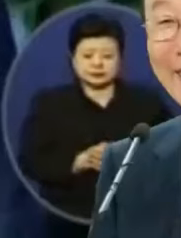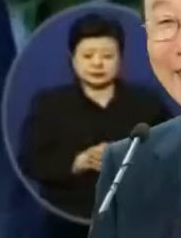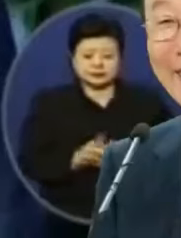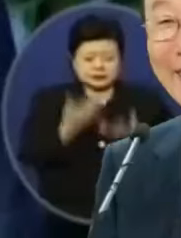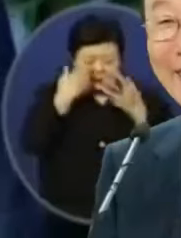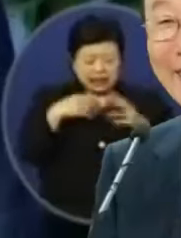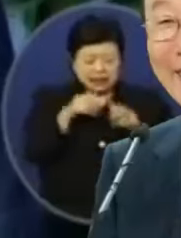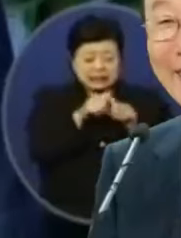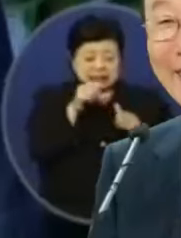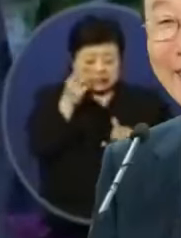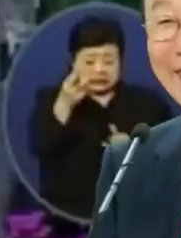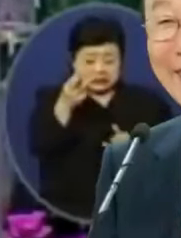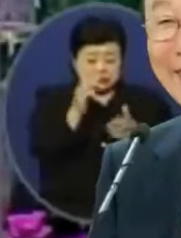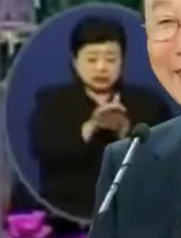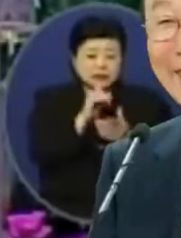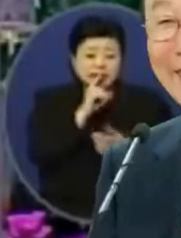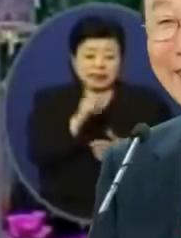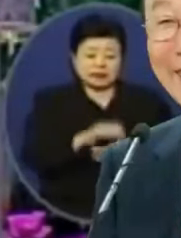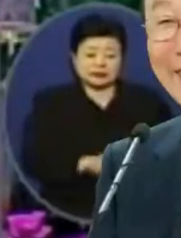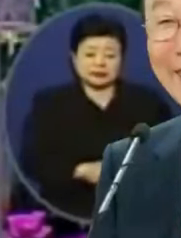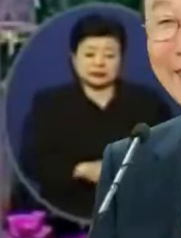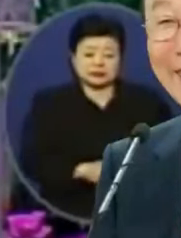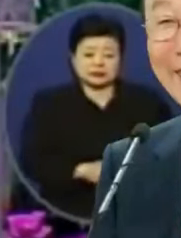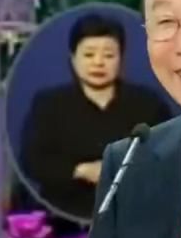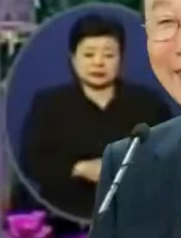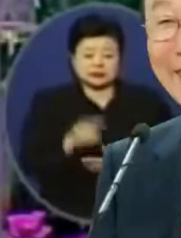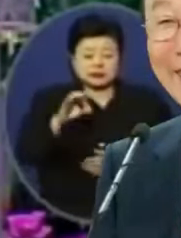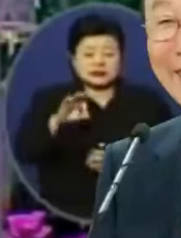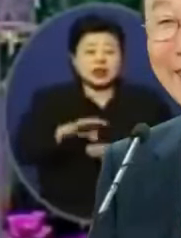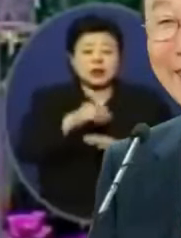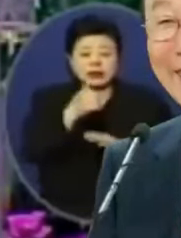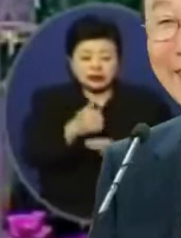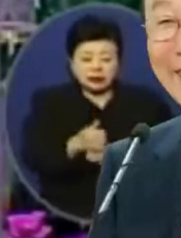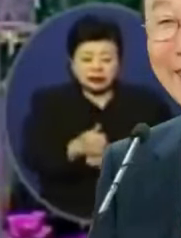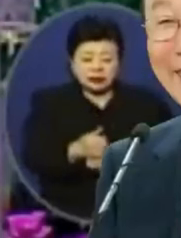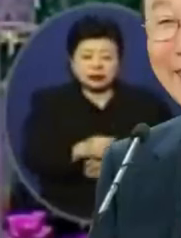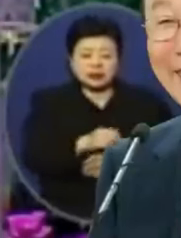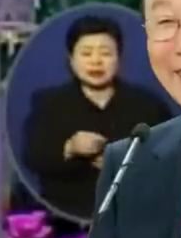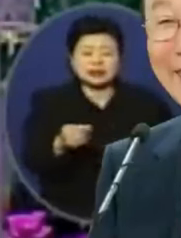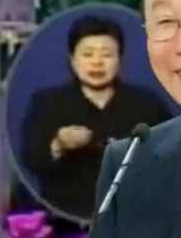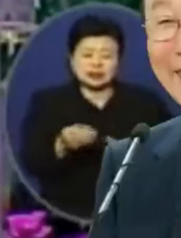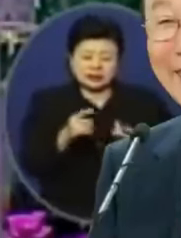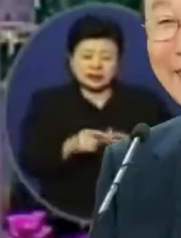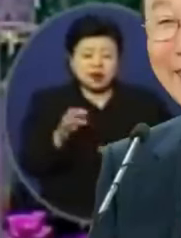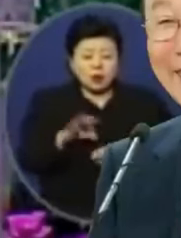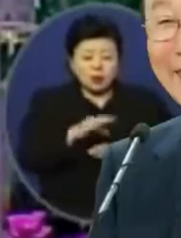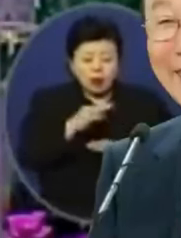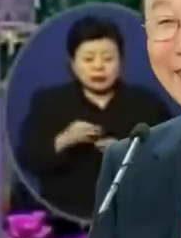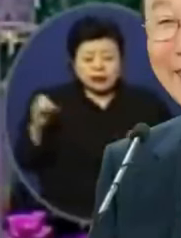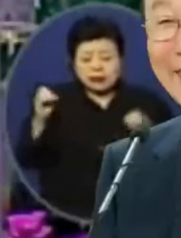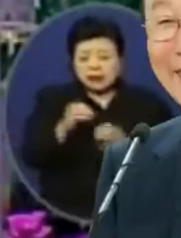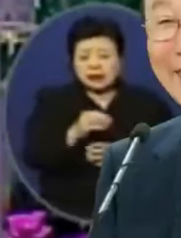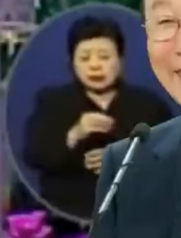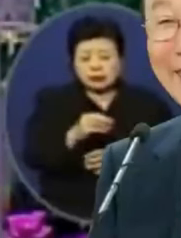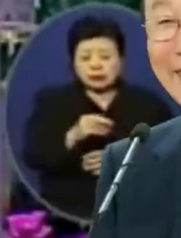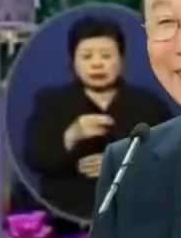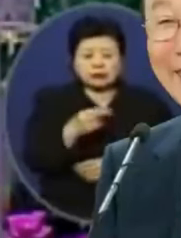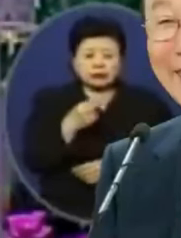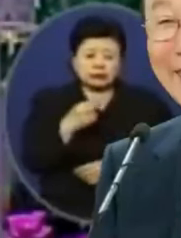메사과 아벳느고가 말했습니다. 느부갓네살 왕이여, 우리가 이 일에 대하여 왕에게 대답할 필요가 없습니다.